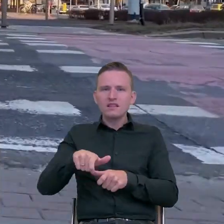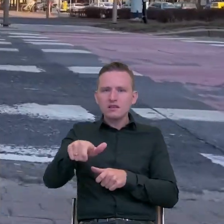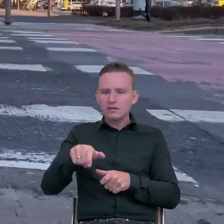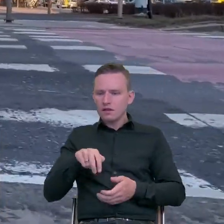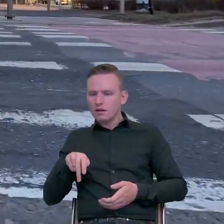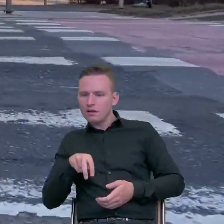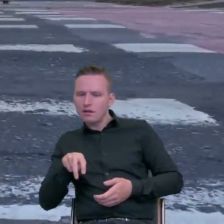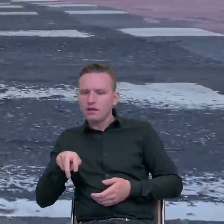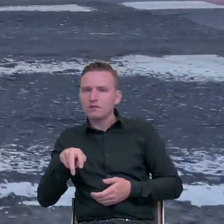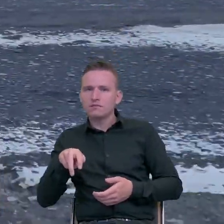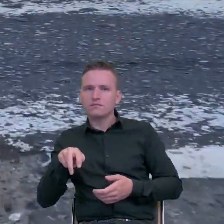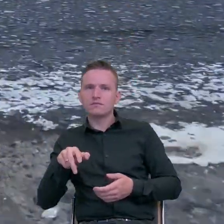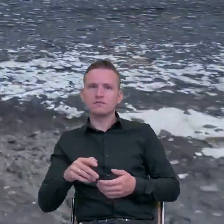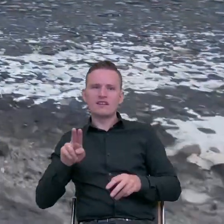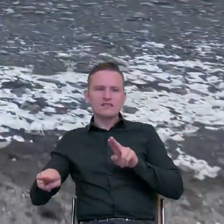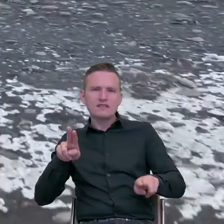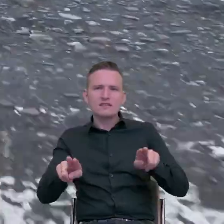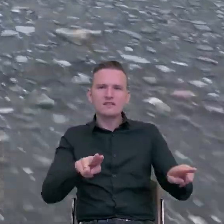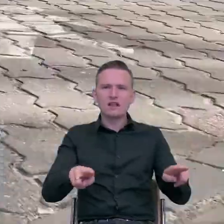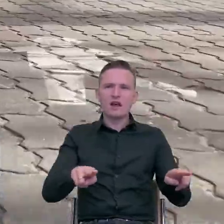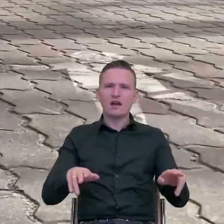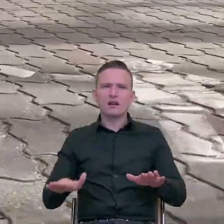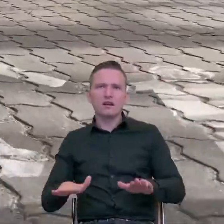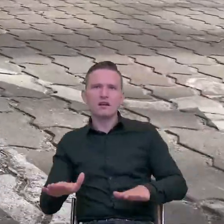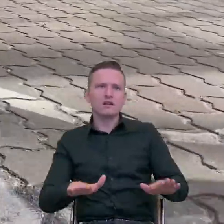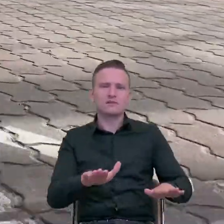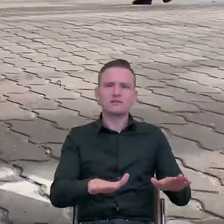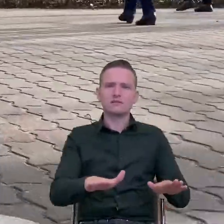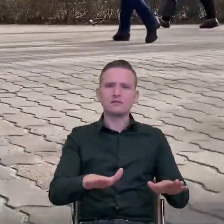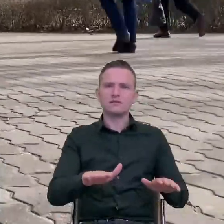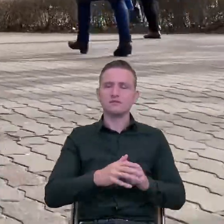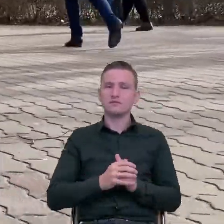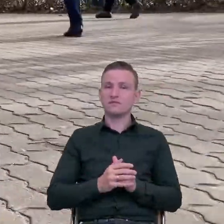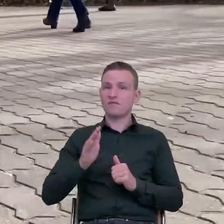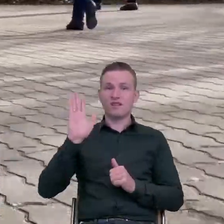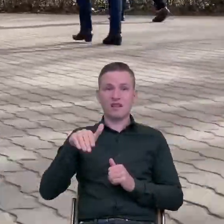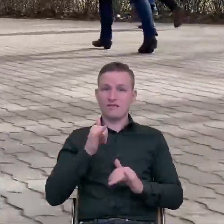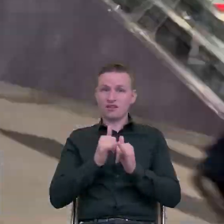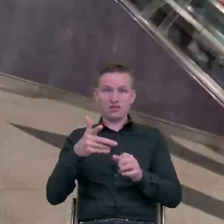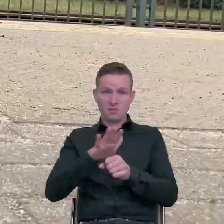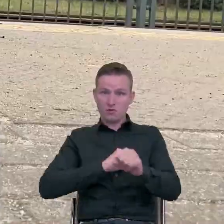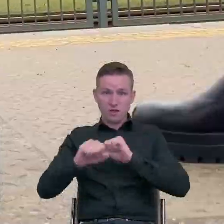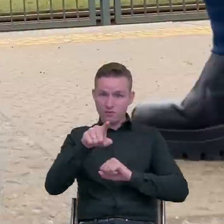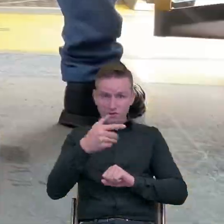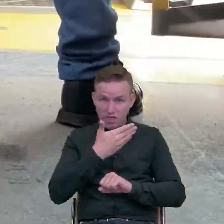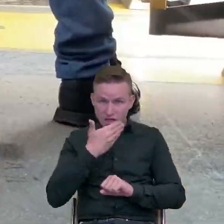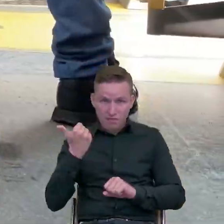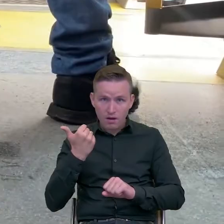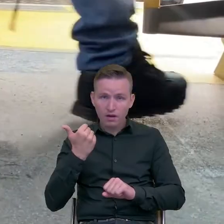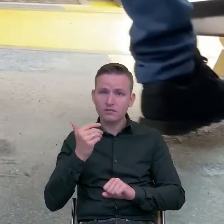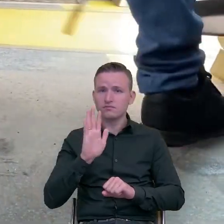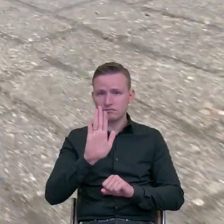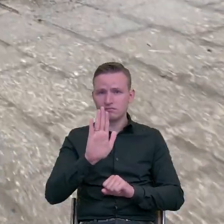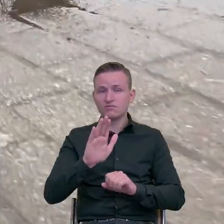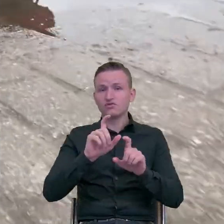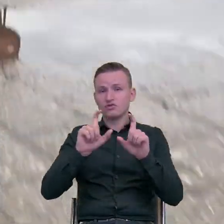fakturowych oznaczeń czy pól uwagi. Nawet jeśli niepełnosprawność cię nie dotknie, to przyjdzie czas,